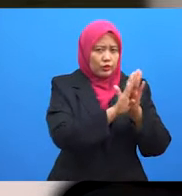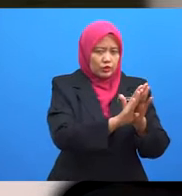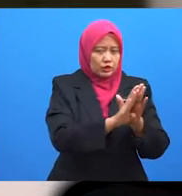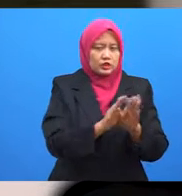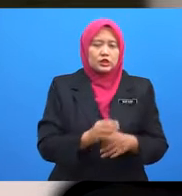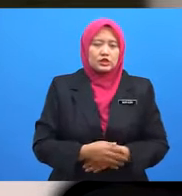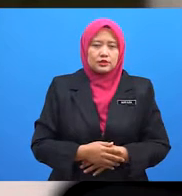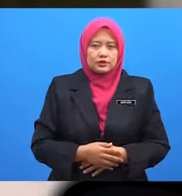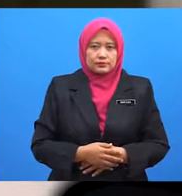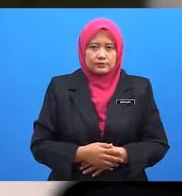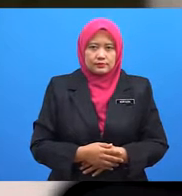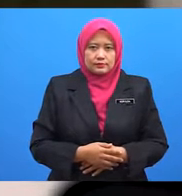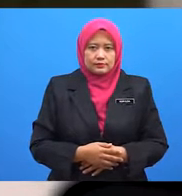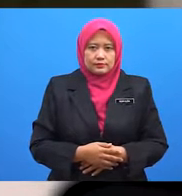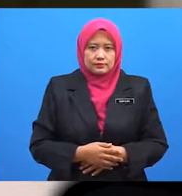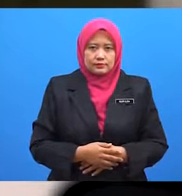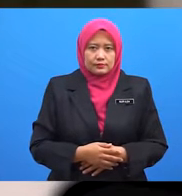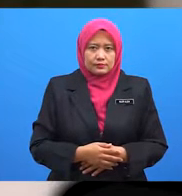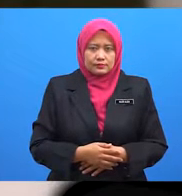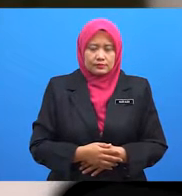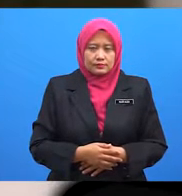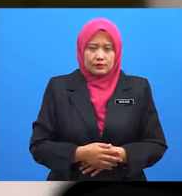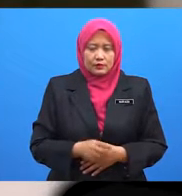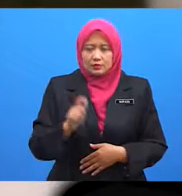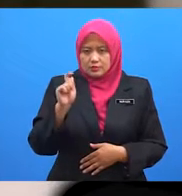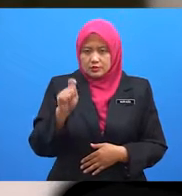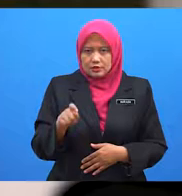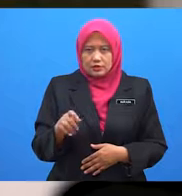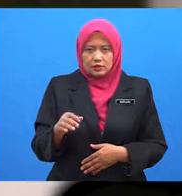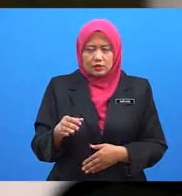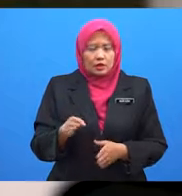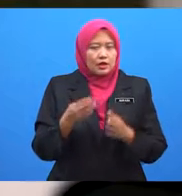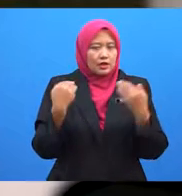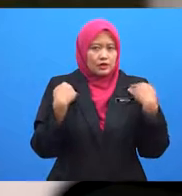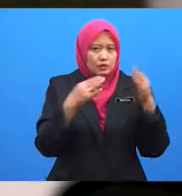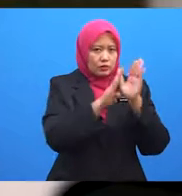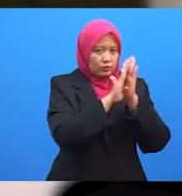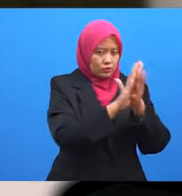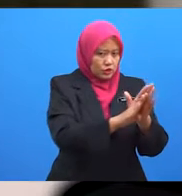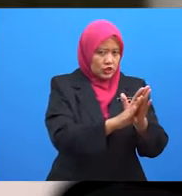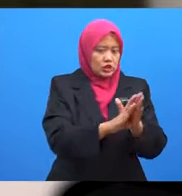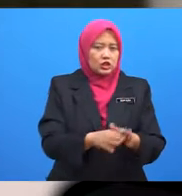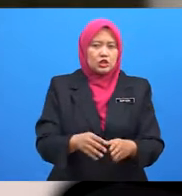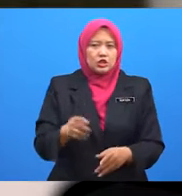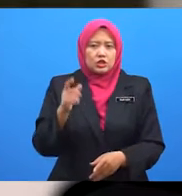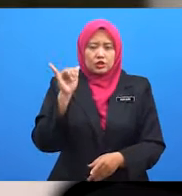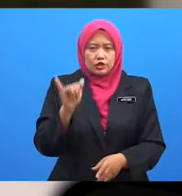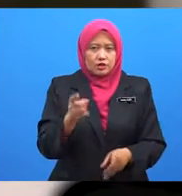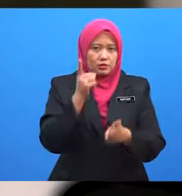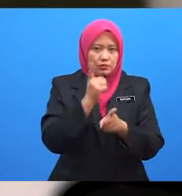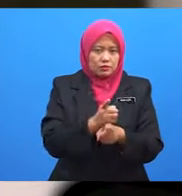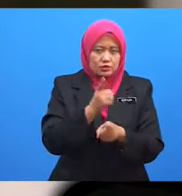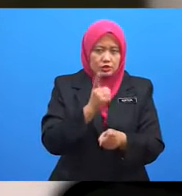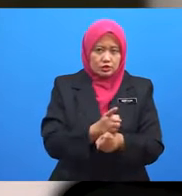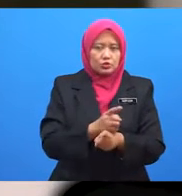itu, cikgu lanjutkan topik perbincangan dengan mengemukakan bukti-bukti yang ditemui